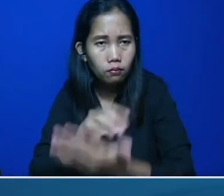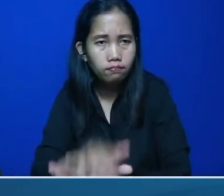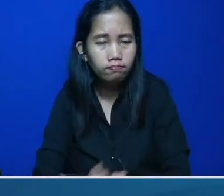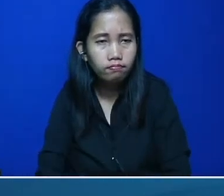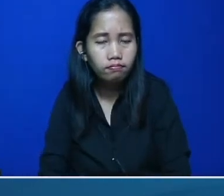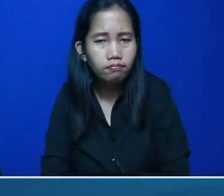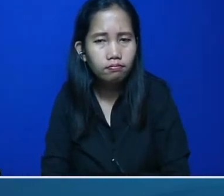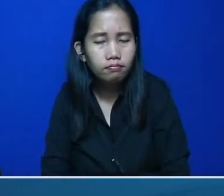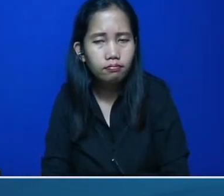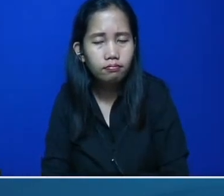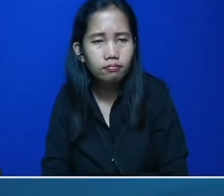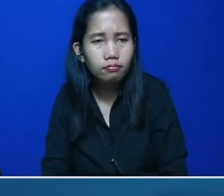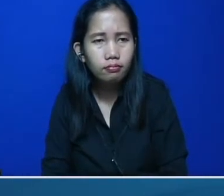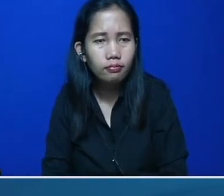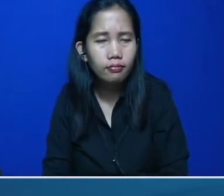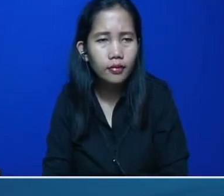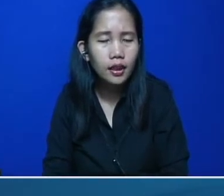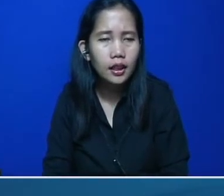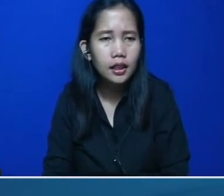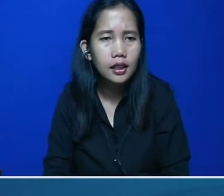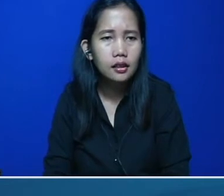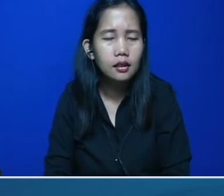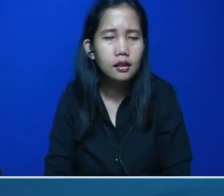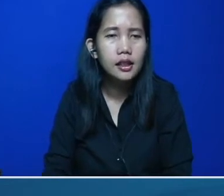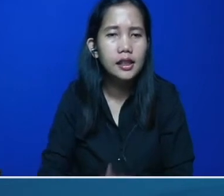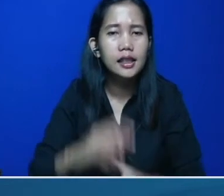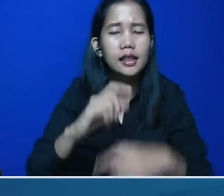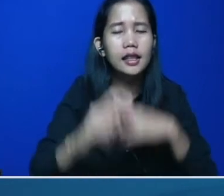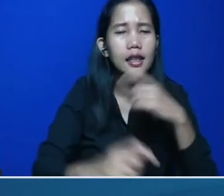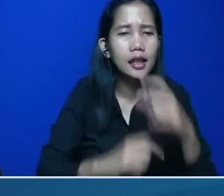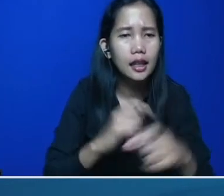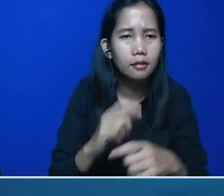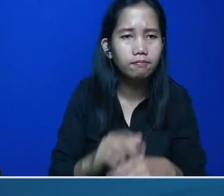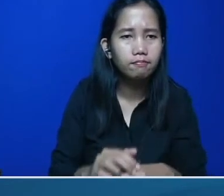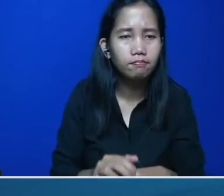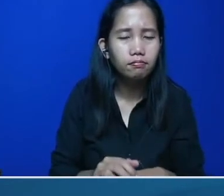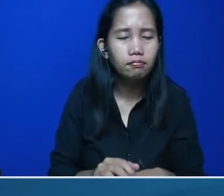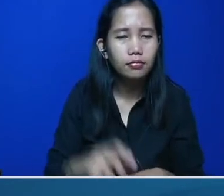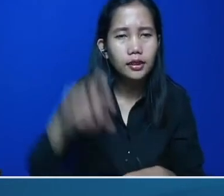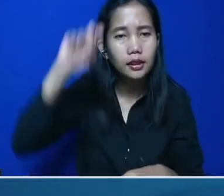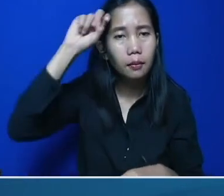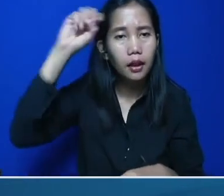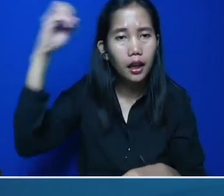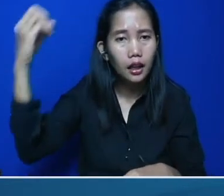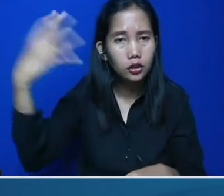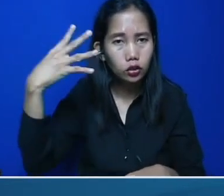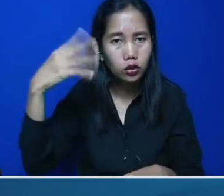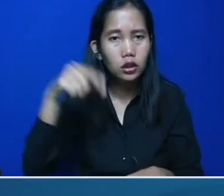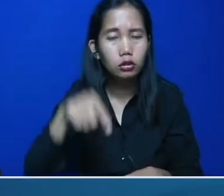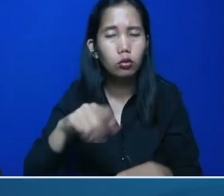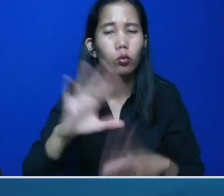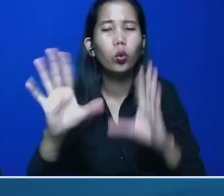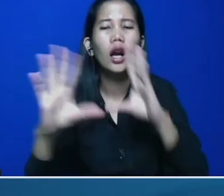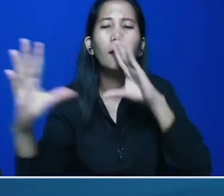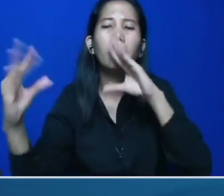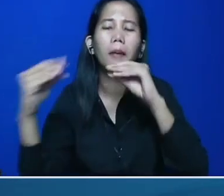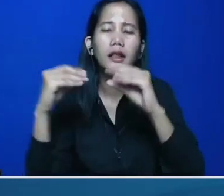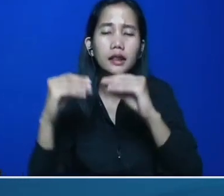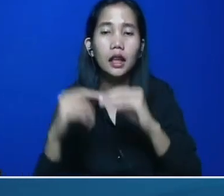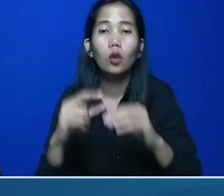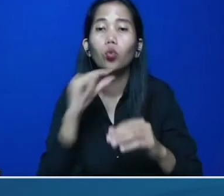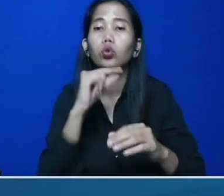kamu tahu betapa kerasnya larangan bagi seorang Yahudi untuk Paul dengan orang-orang yang bukan Yahudi